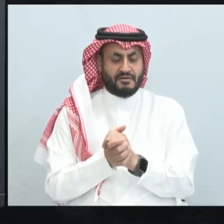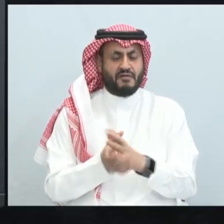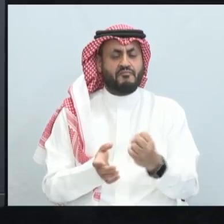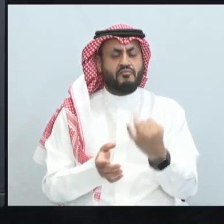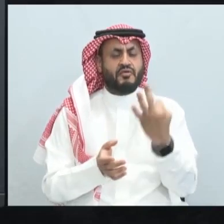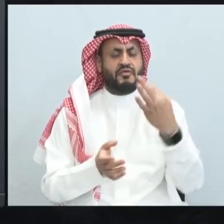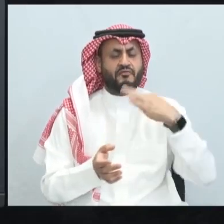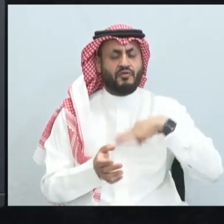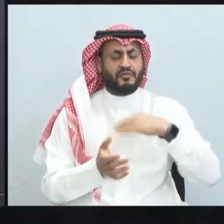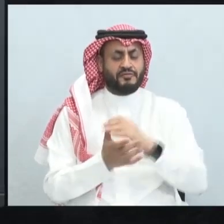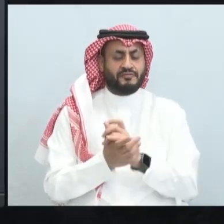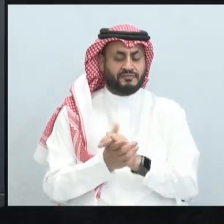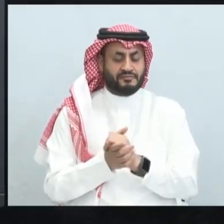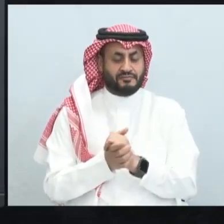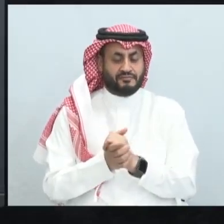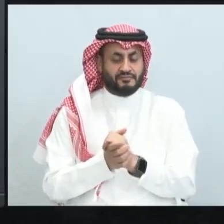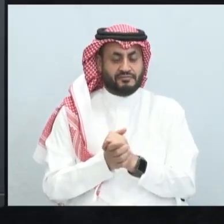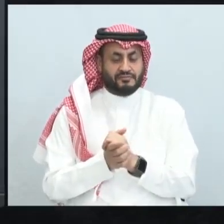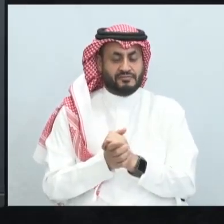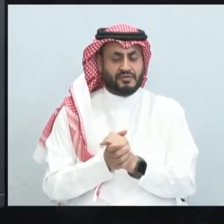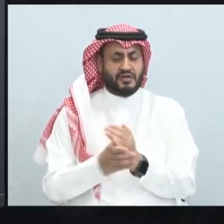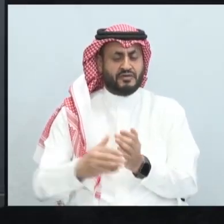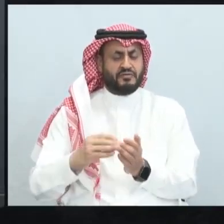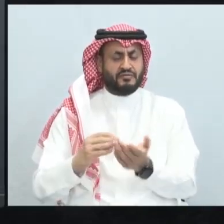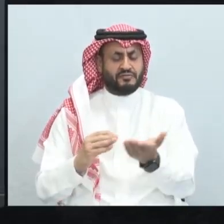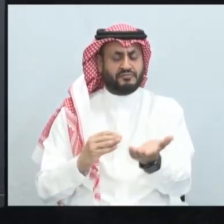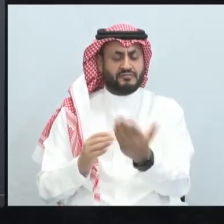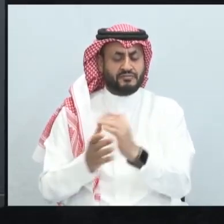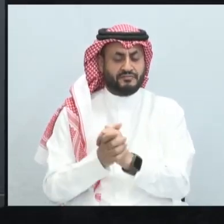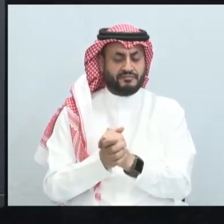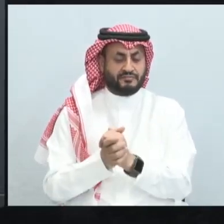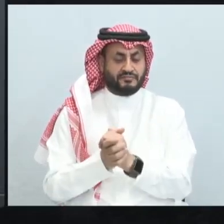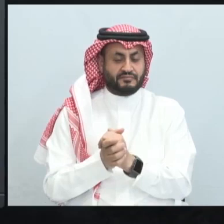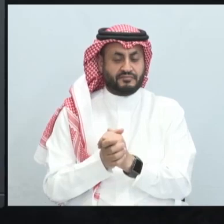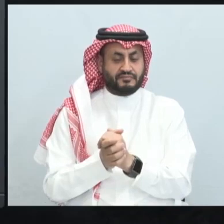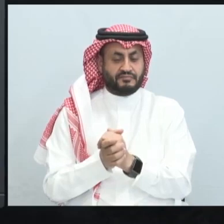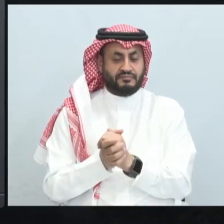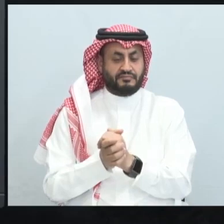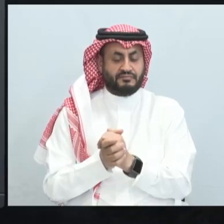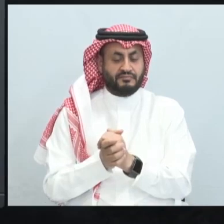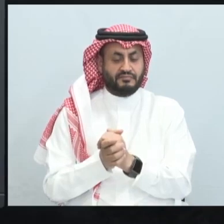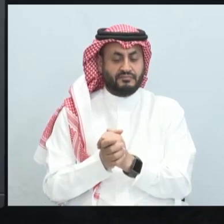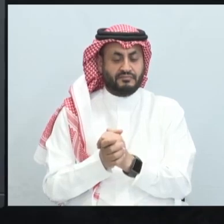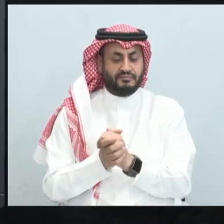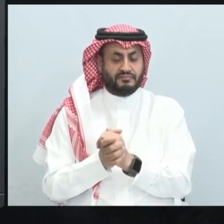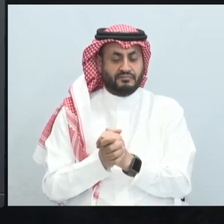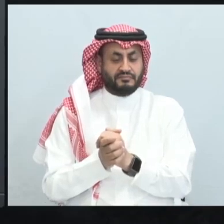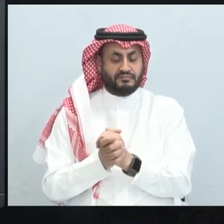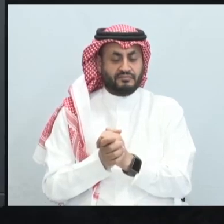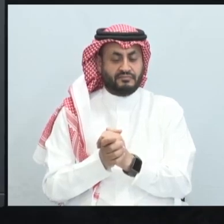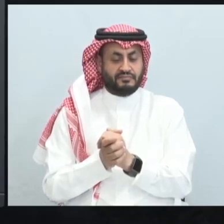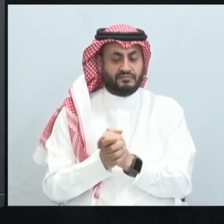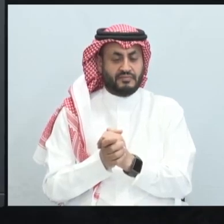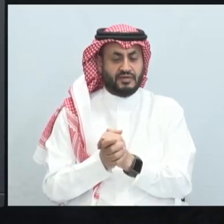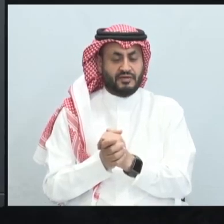فوائد نجنيها عند مزحت هنا لهؤلاء الاطفال الصغار ومن ذلك الخبر السابق انه كان هذا